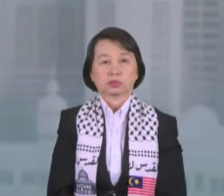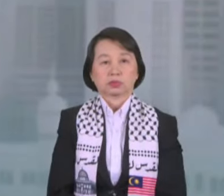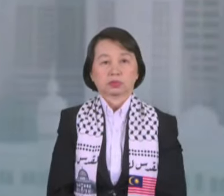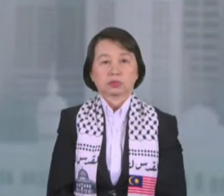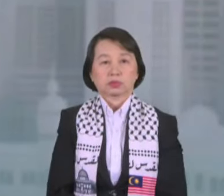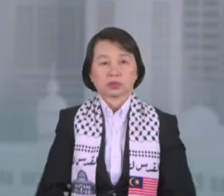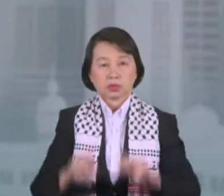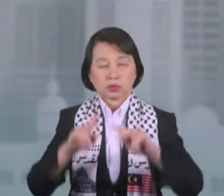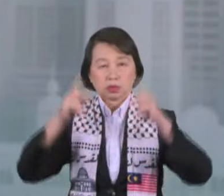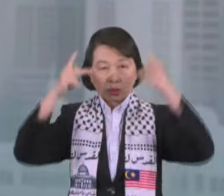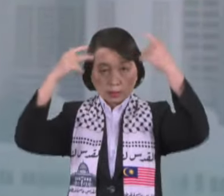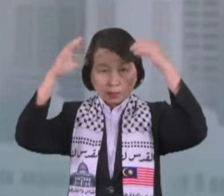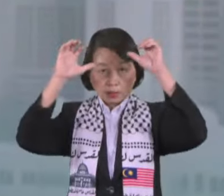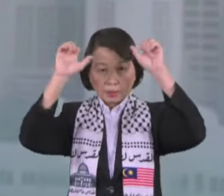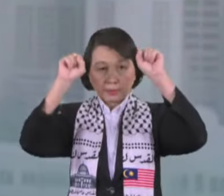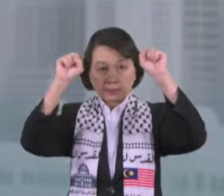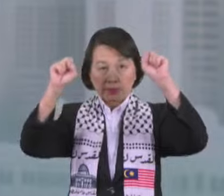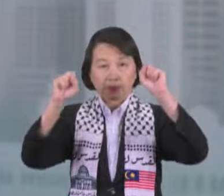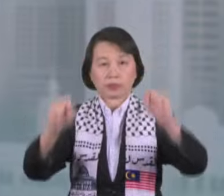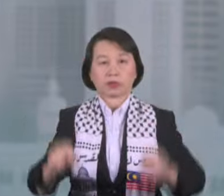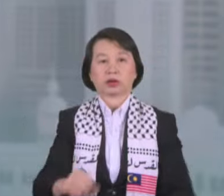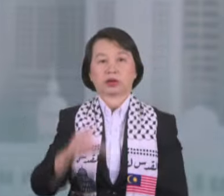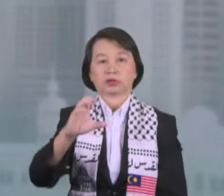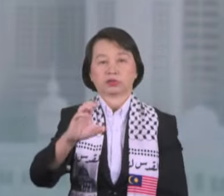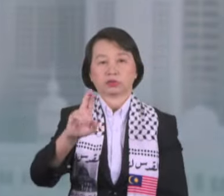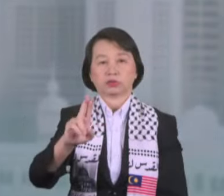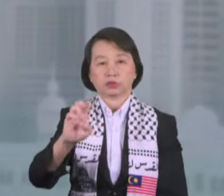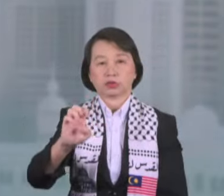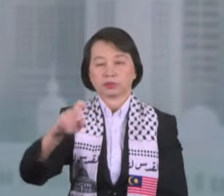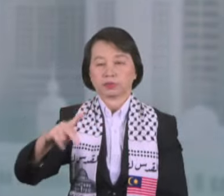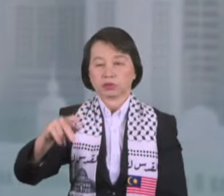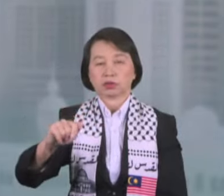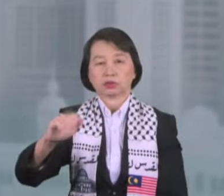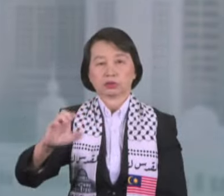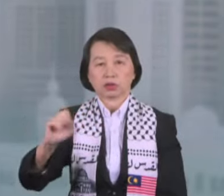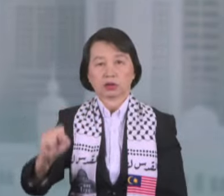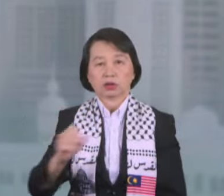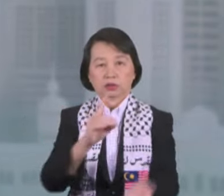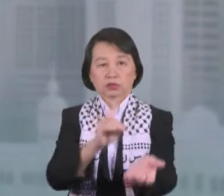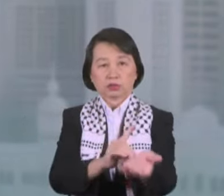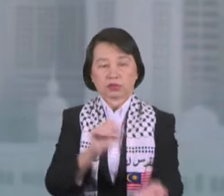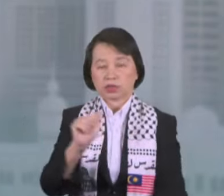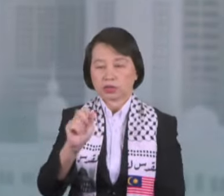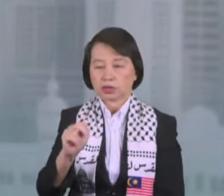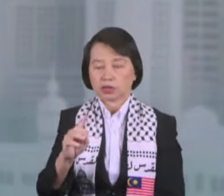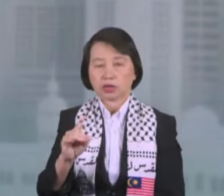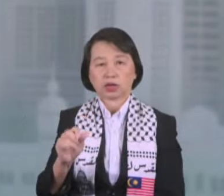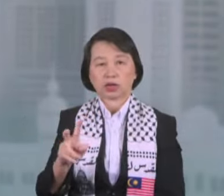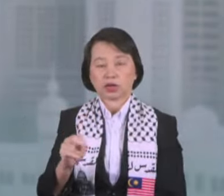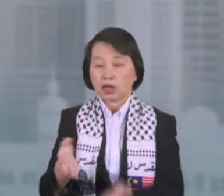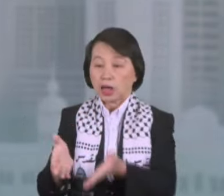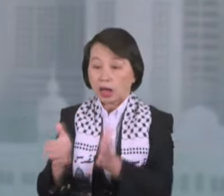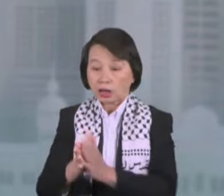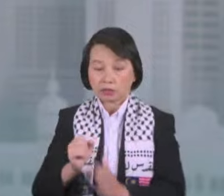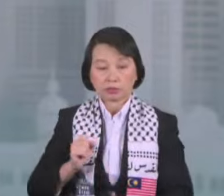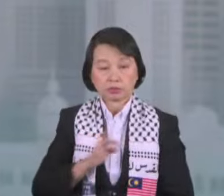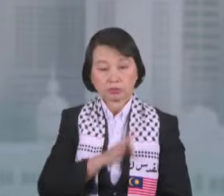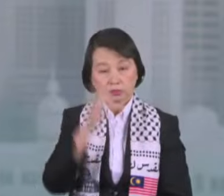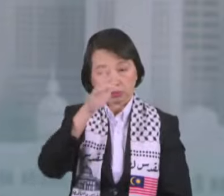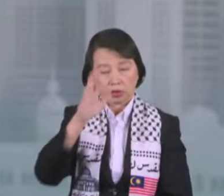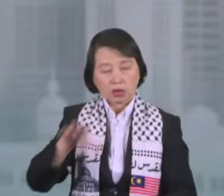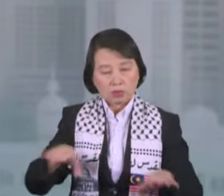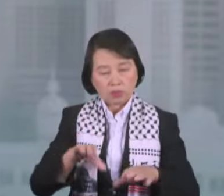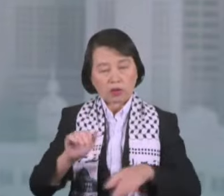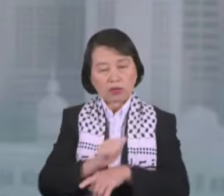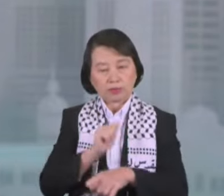Dalam pada itu, Presiden Kongres Kesatuan Pekerja-Pekerja di dalam Perkhidmatan Awam QPEX, Datuk Dr. Adnan Mat, menyeru penjawat awam mengamalkan budaya